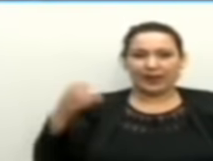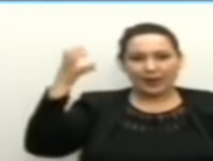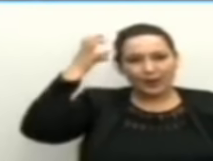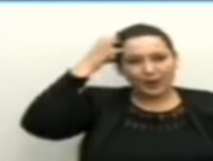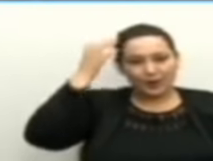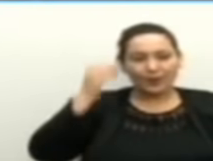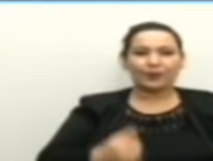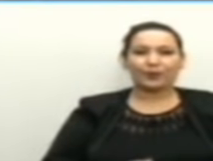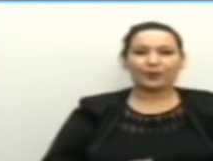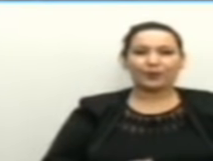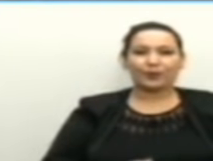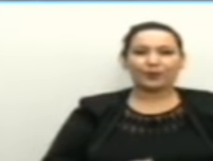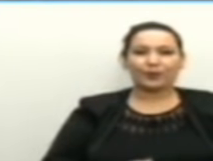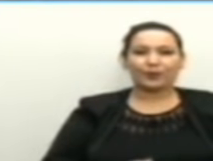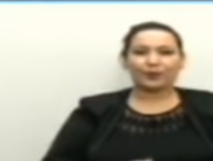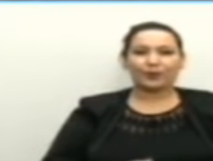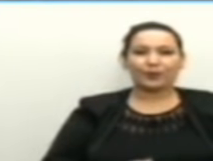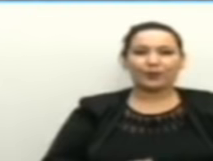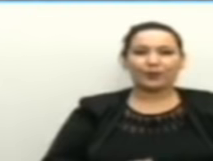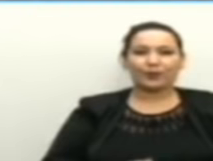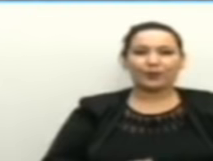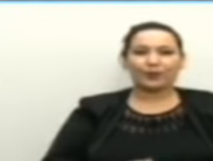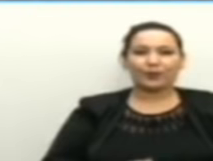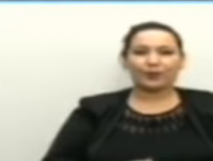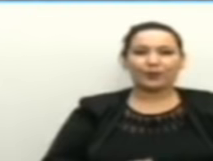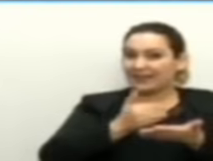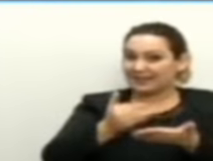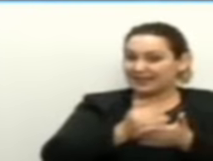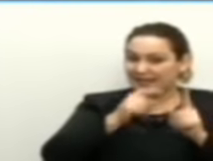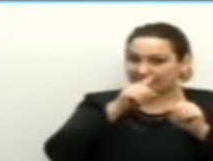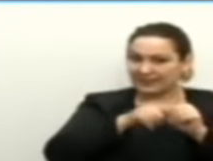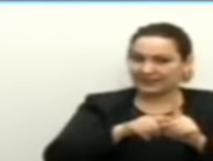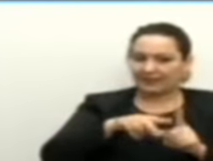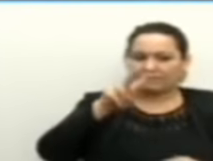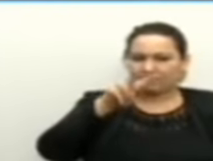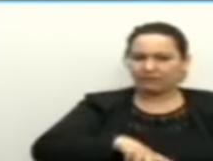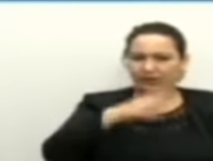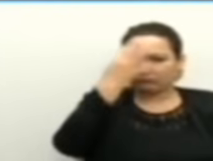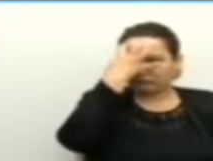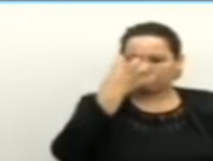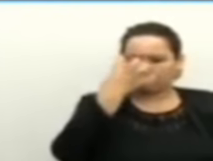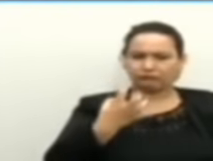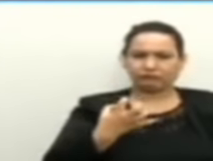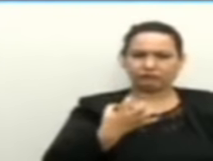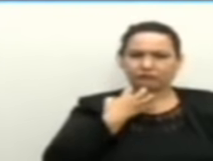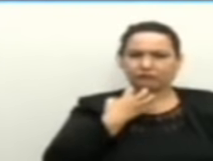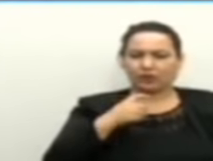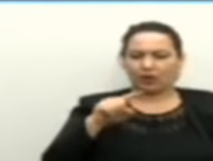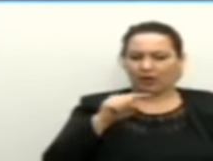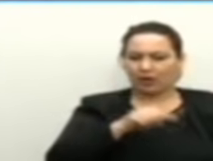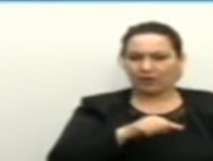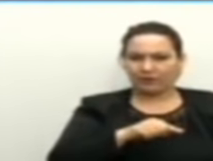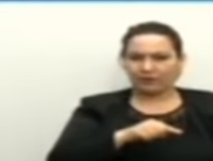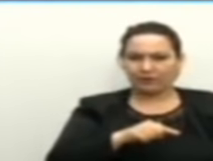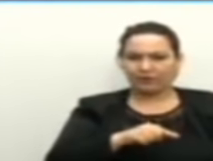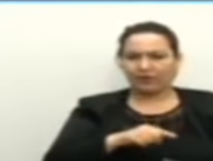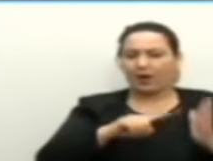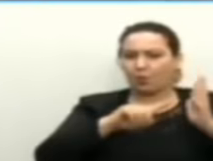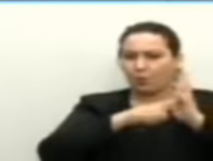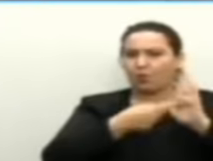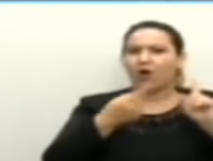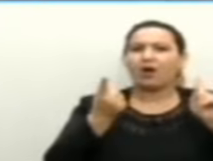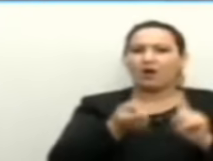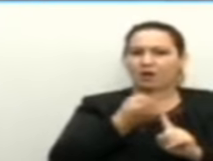أخذت مسألة تثمين الأجور بالجدية المطلوبة، وسجلت كمحور هام في